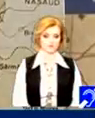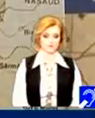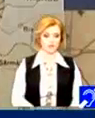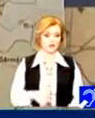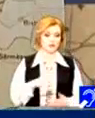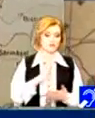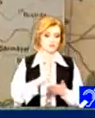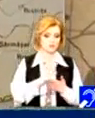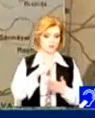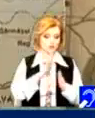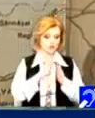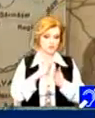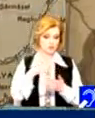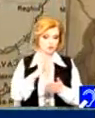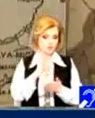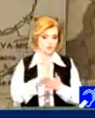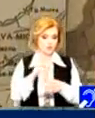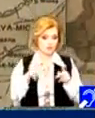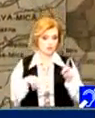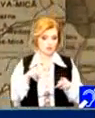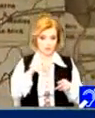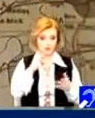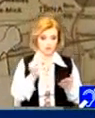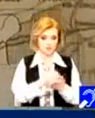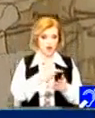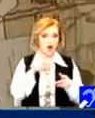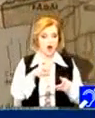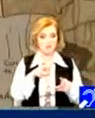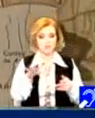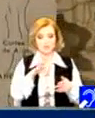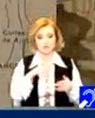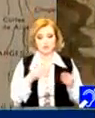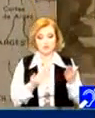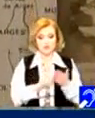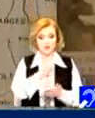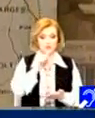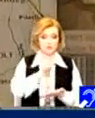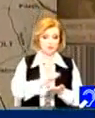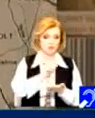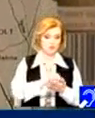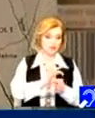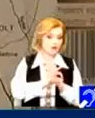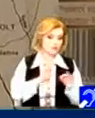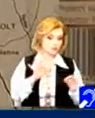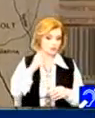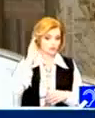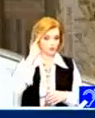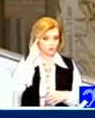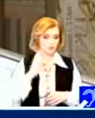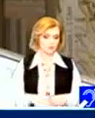rarități bibliografice. Este un șoc cultural. Este o ediție superbă și